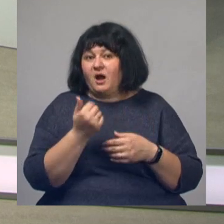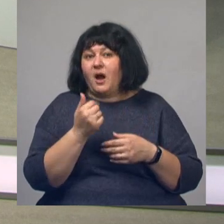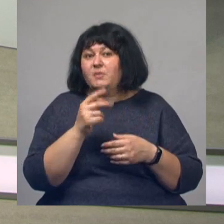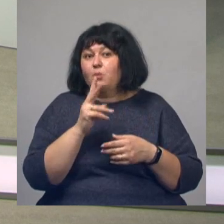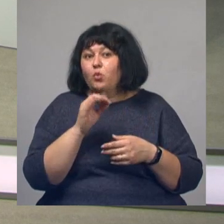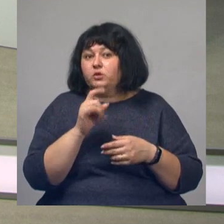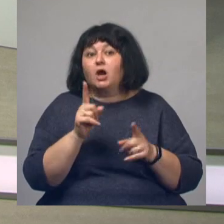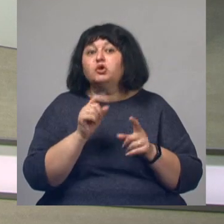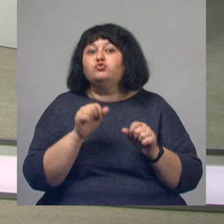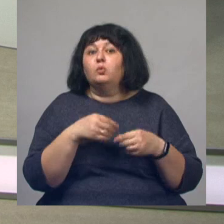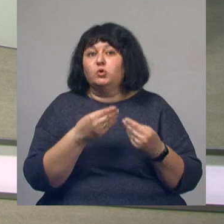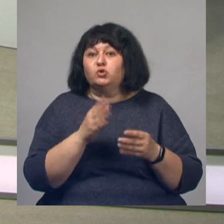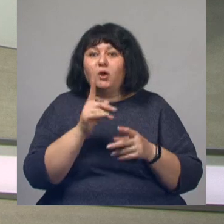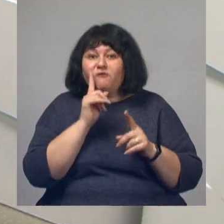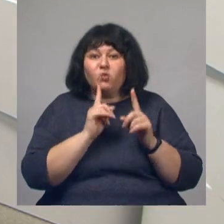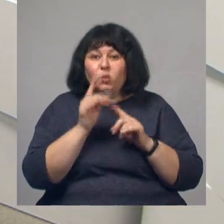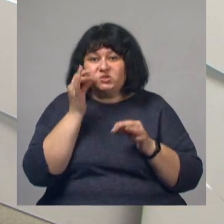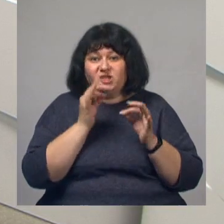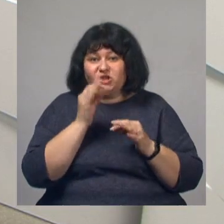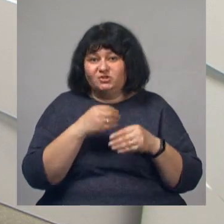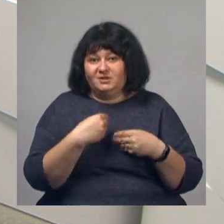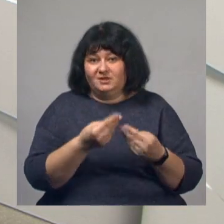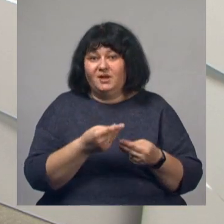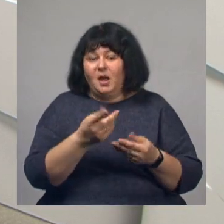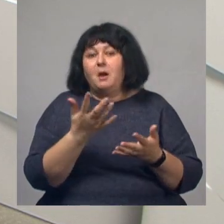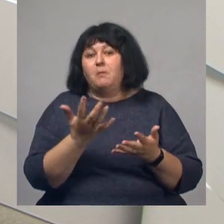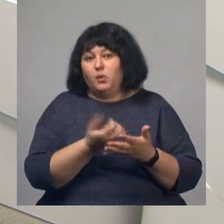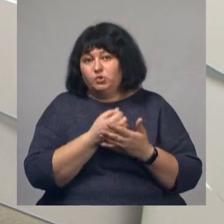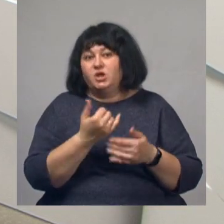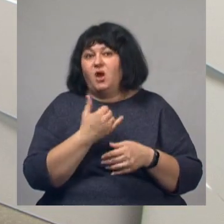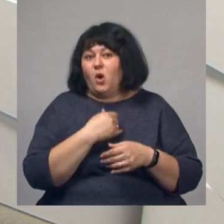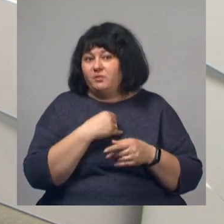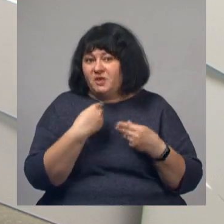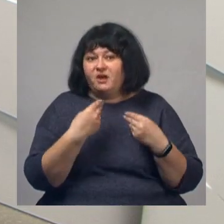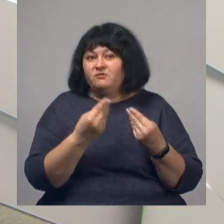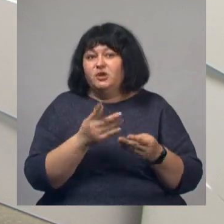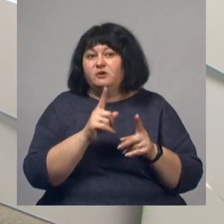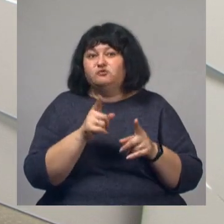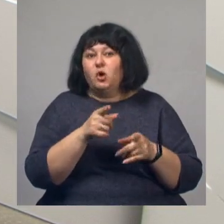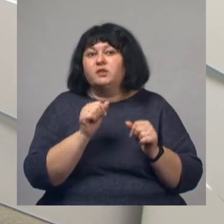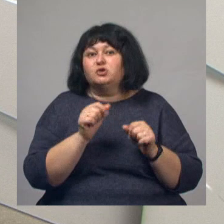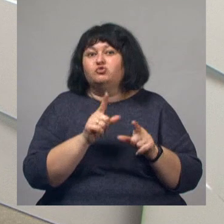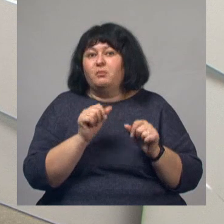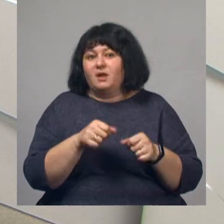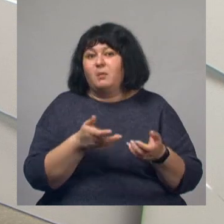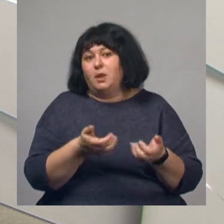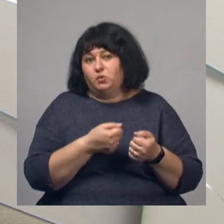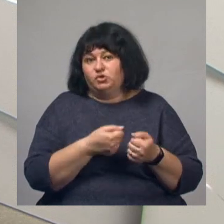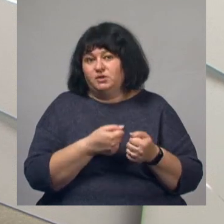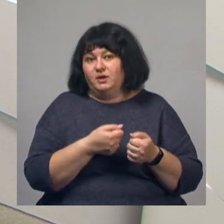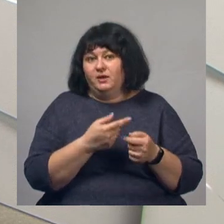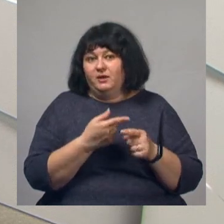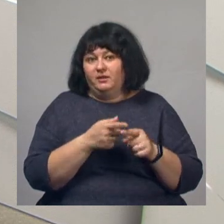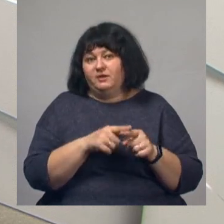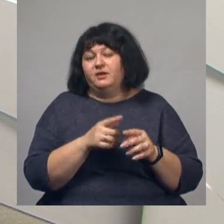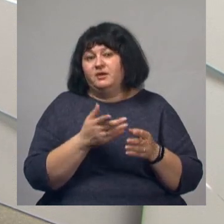собаке можно дать? Только вкусняшку. Вот и все. Она получила от меня все, что она могла получить. Тепло, как это здорово.